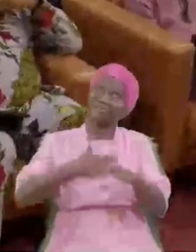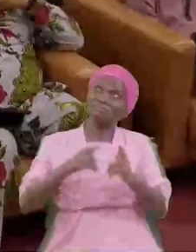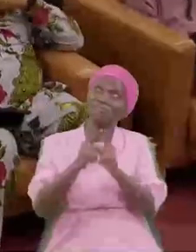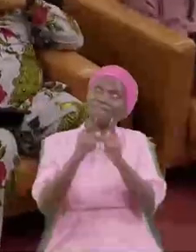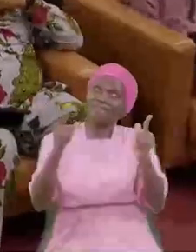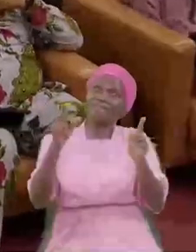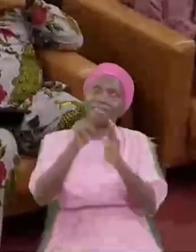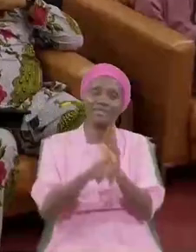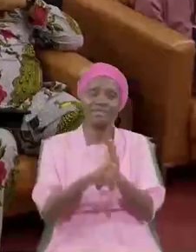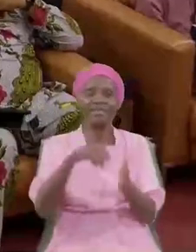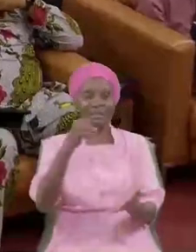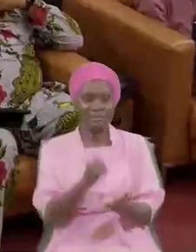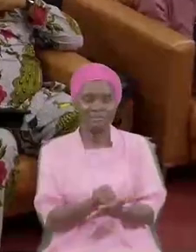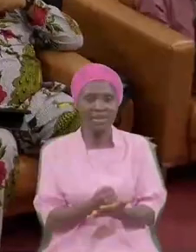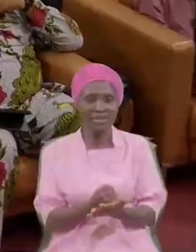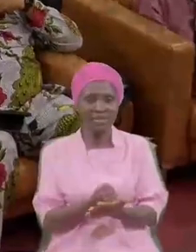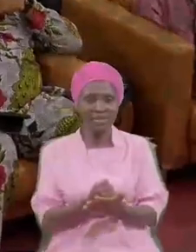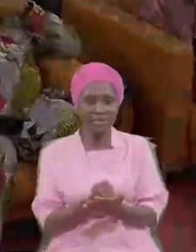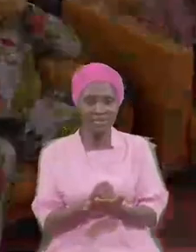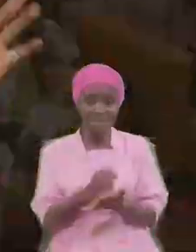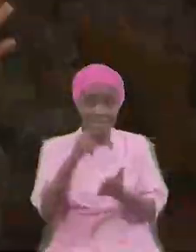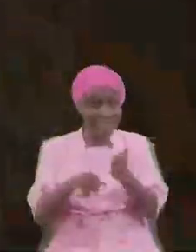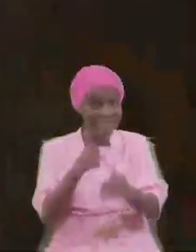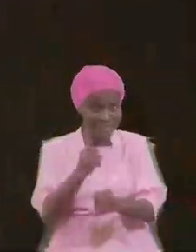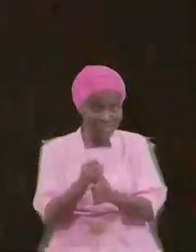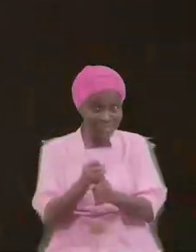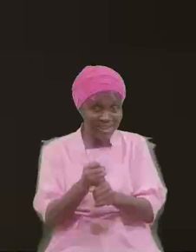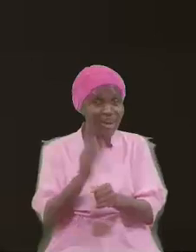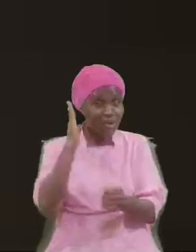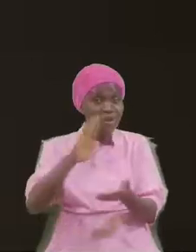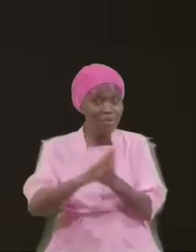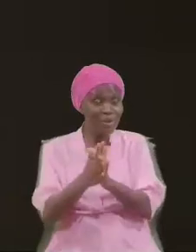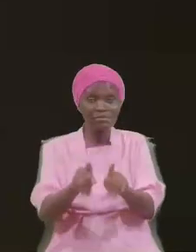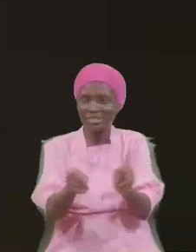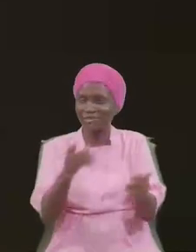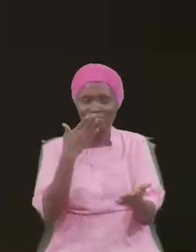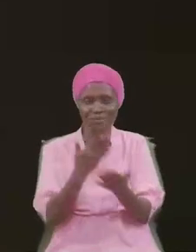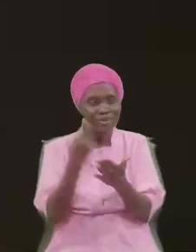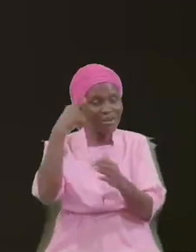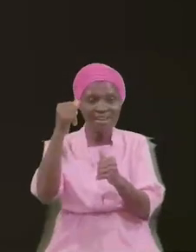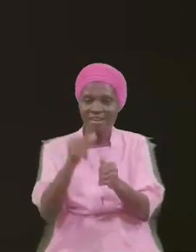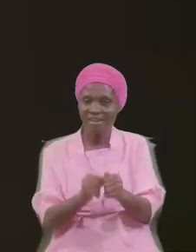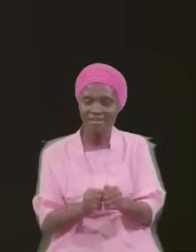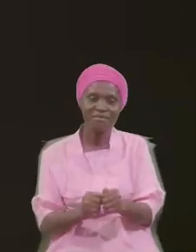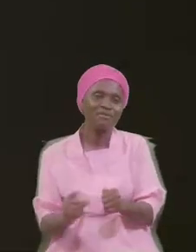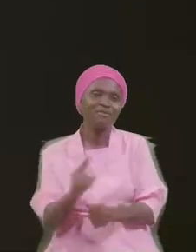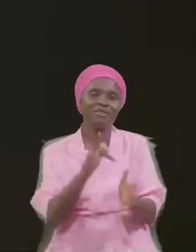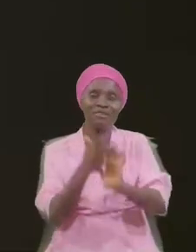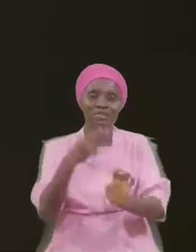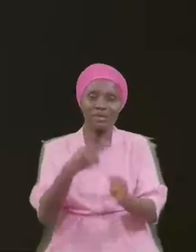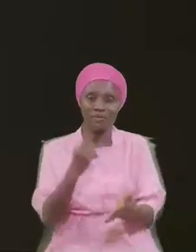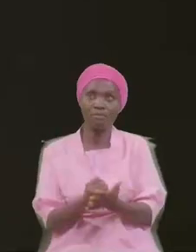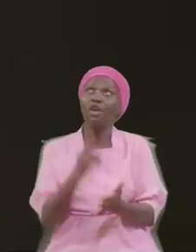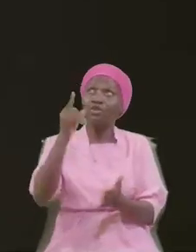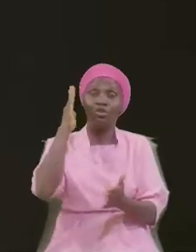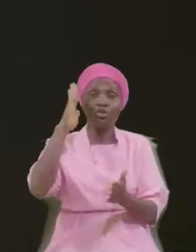grandeur. Cette année sera différente pour vous. Ce sera une année différente des autres